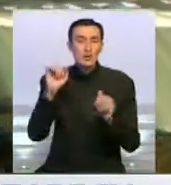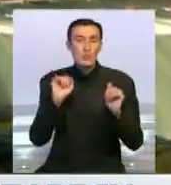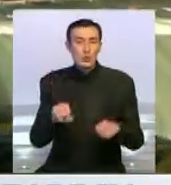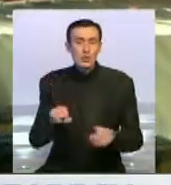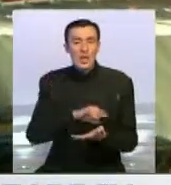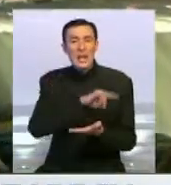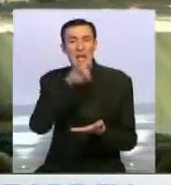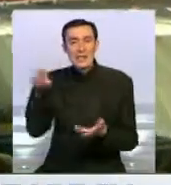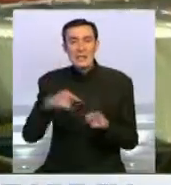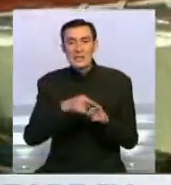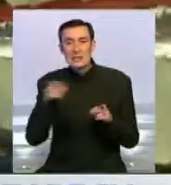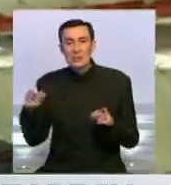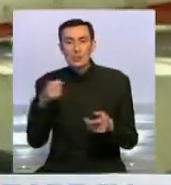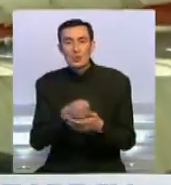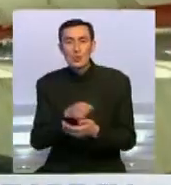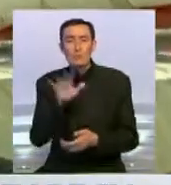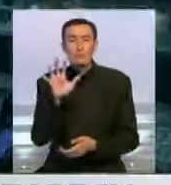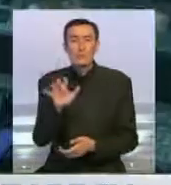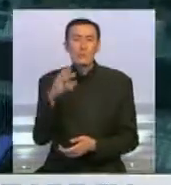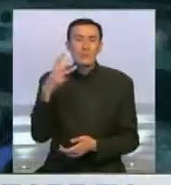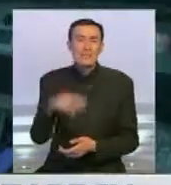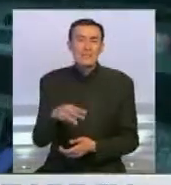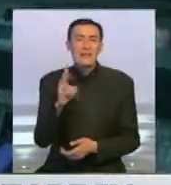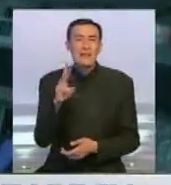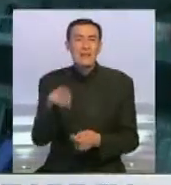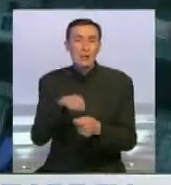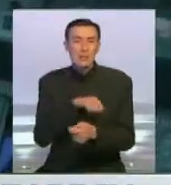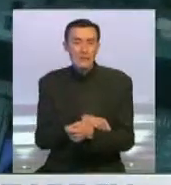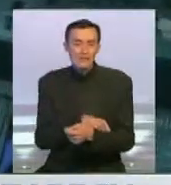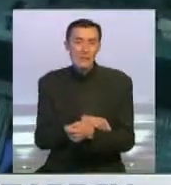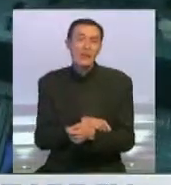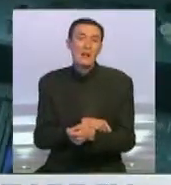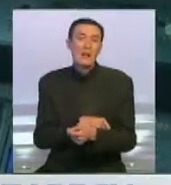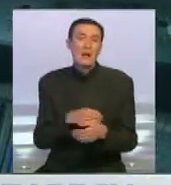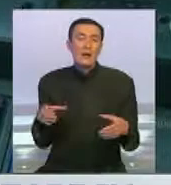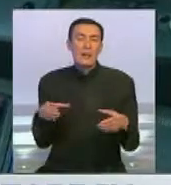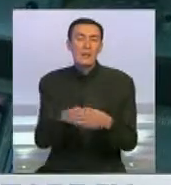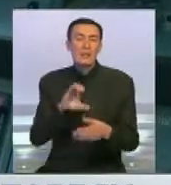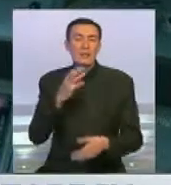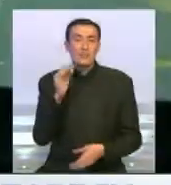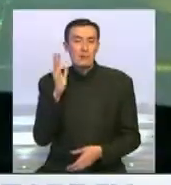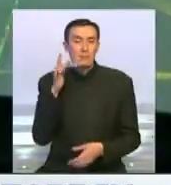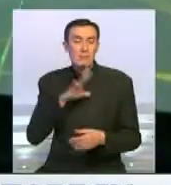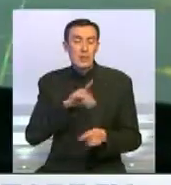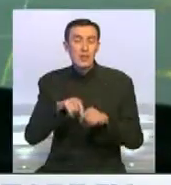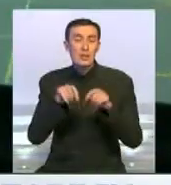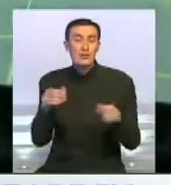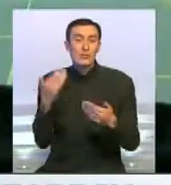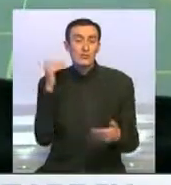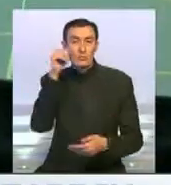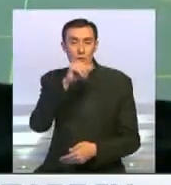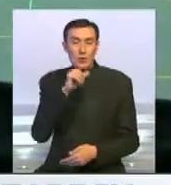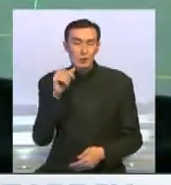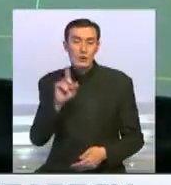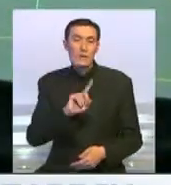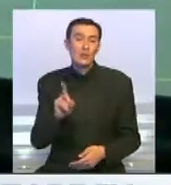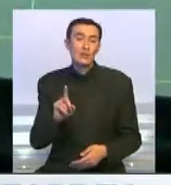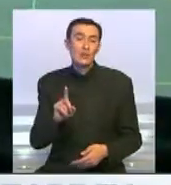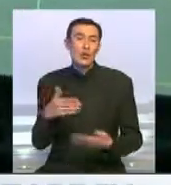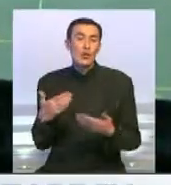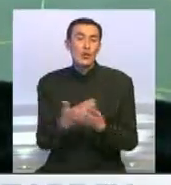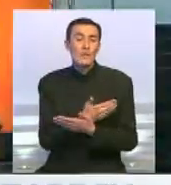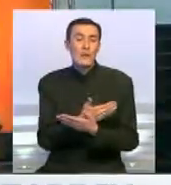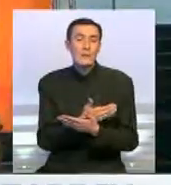сможет летать на расстояние до 530 километров. К слову, Wright Electric была организована в США в прошлом году. Компания утверждает, что